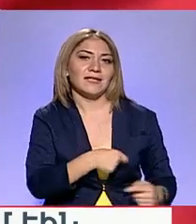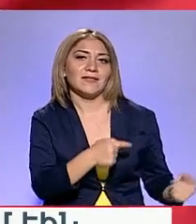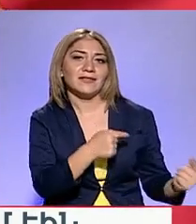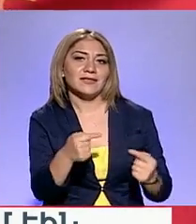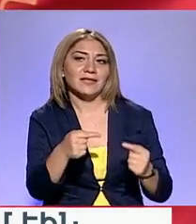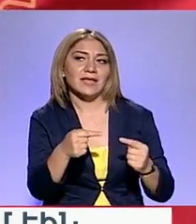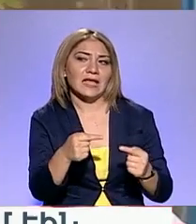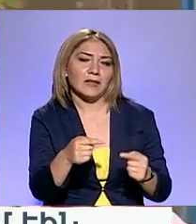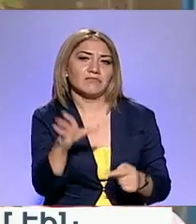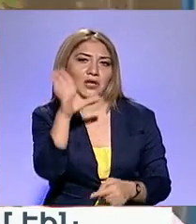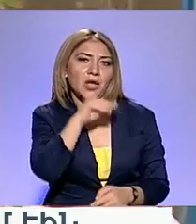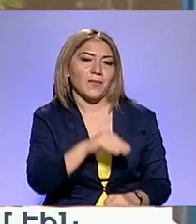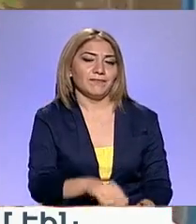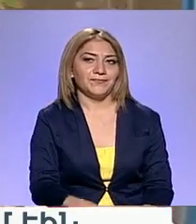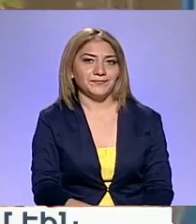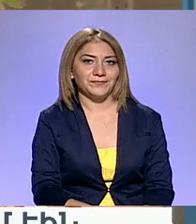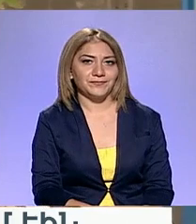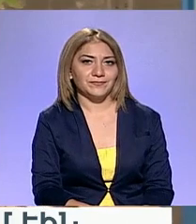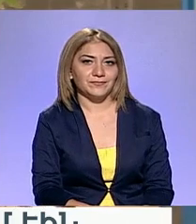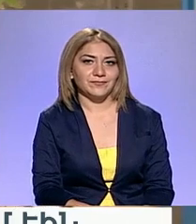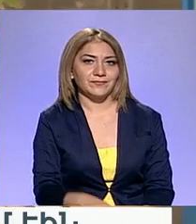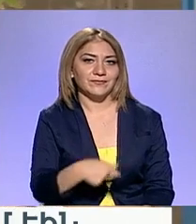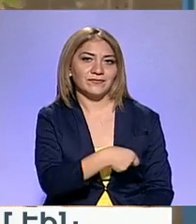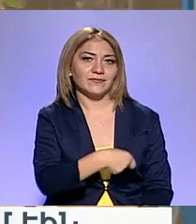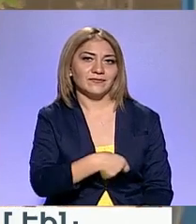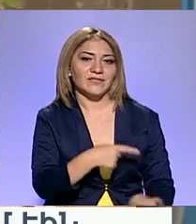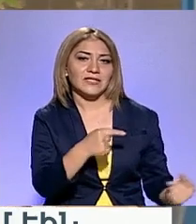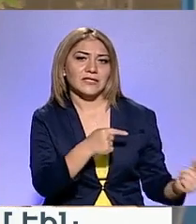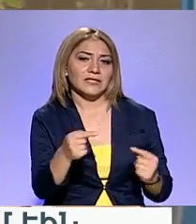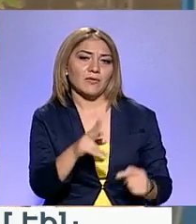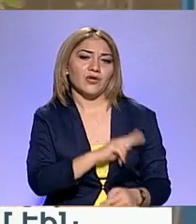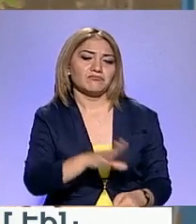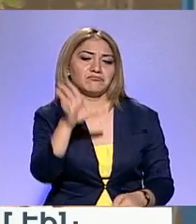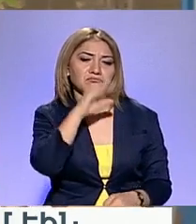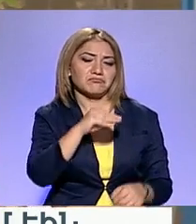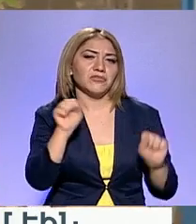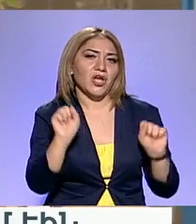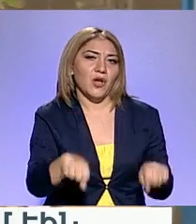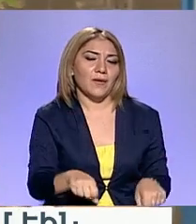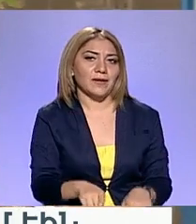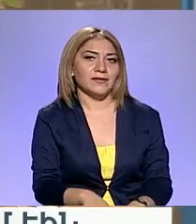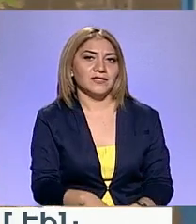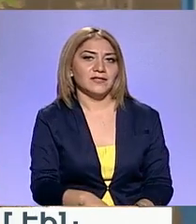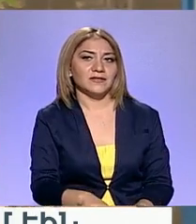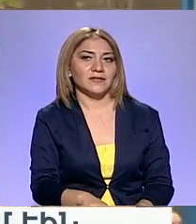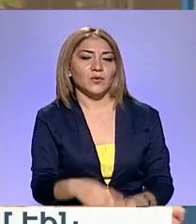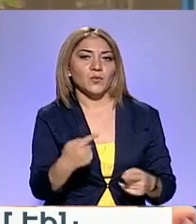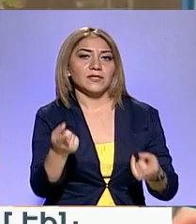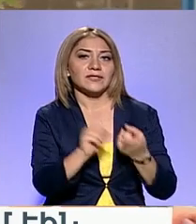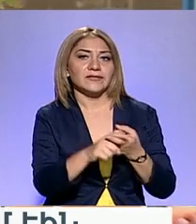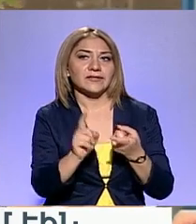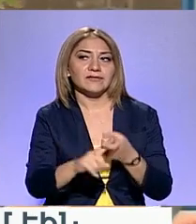մանդատներով պատկերացնում են։ Հնականաբար ուրեմն ընդդիմադիր դաշտում մեզ պատկերացնում ենք, իսկ ինչ վերաբերում է հետագա համագործակցության